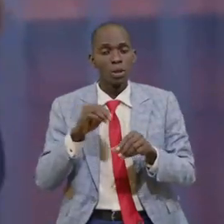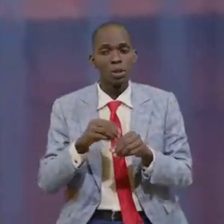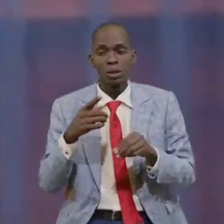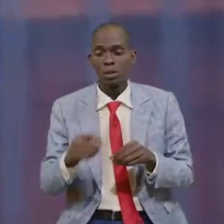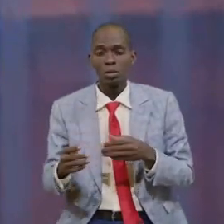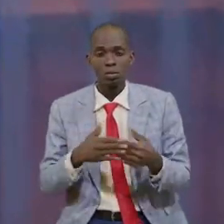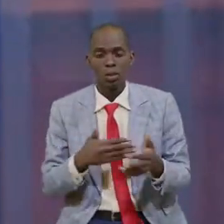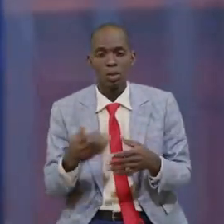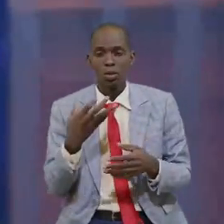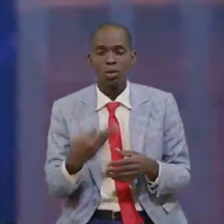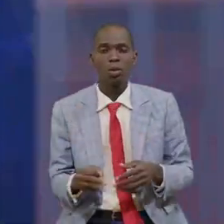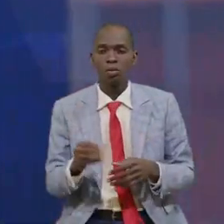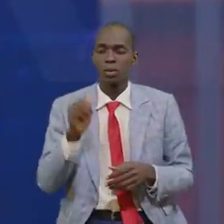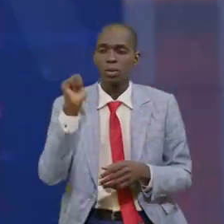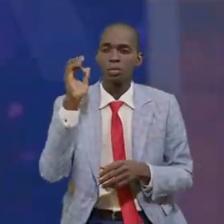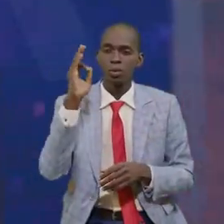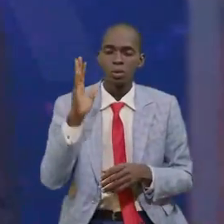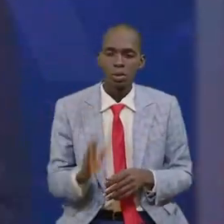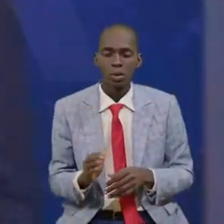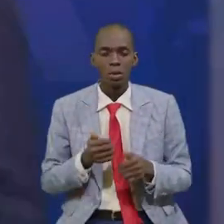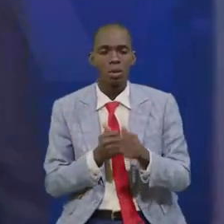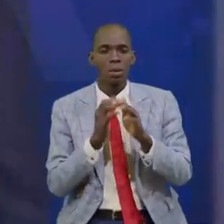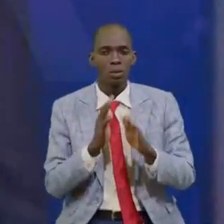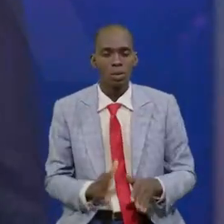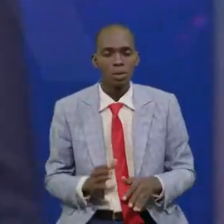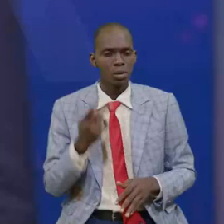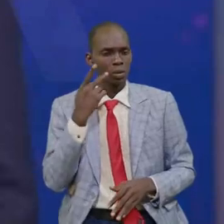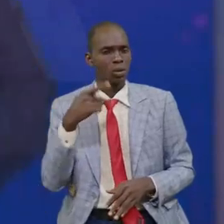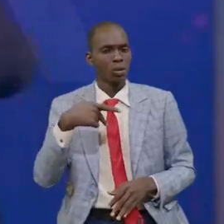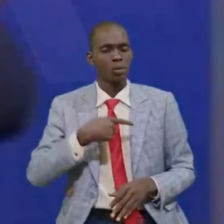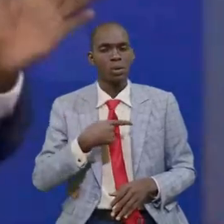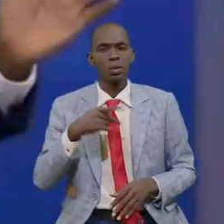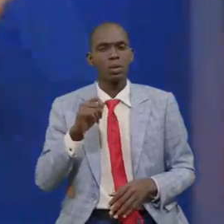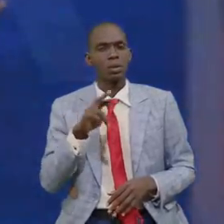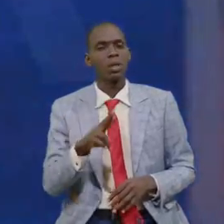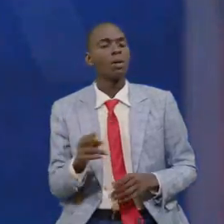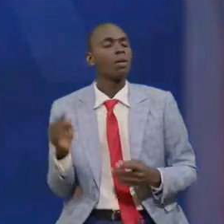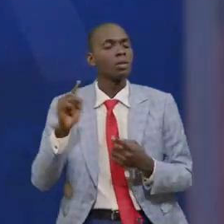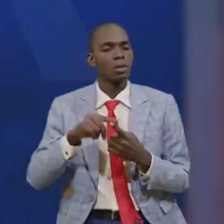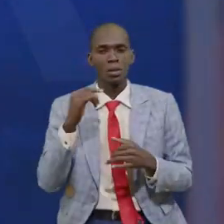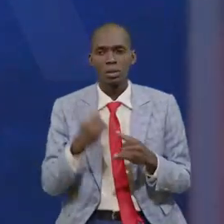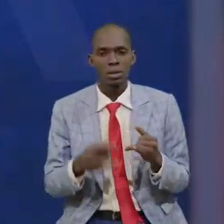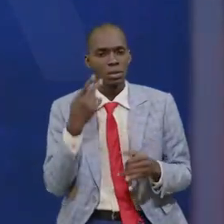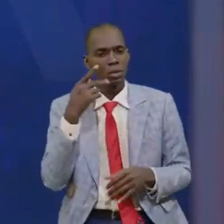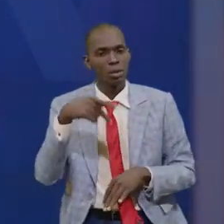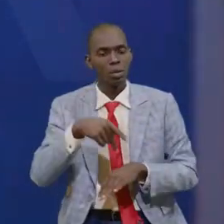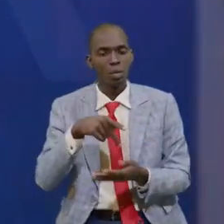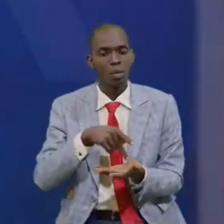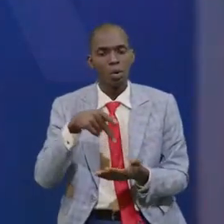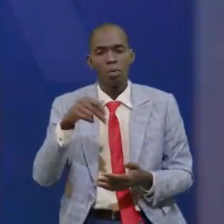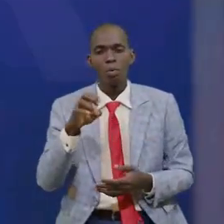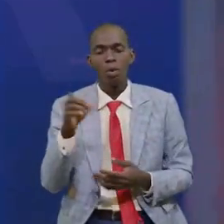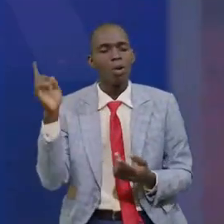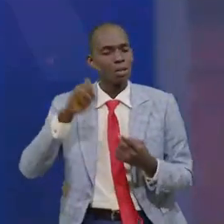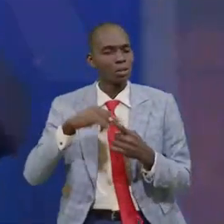les prophètes, l'évangéliste, le pasteur, l'enseignant, regardez Pierre jusqu'à la fin. Regardez Paul jusqu'à la fin.